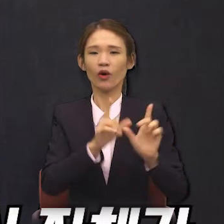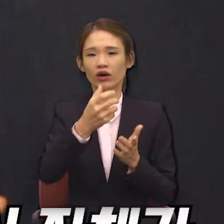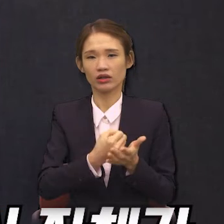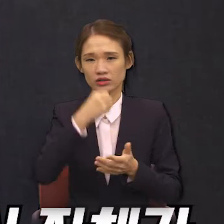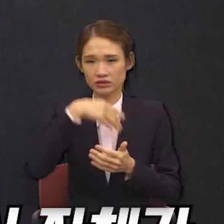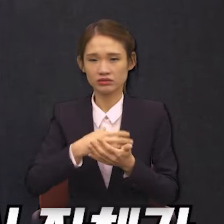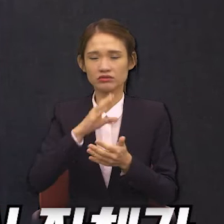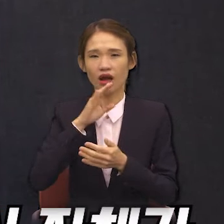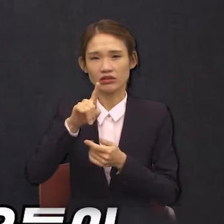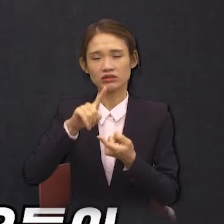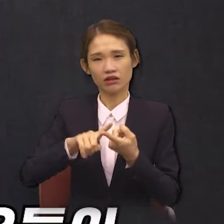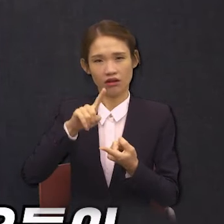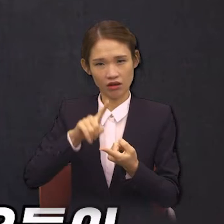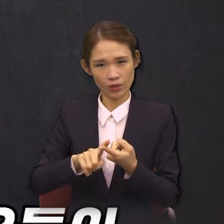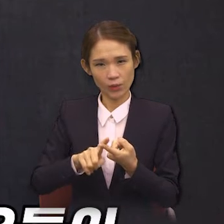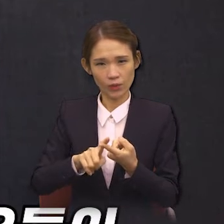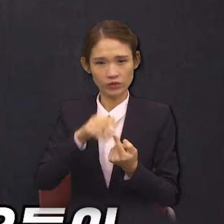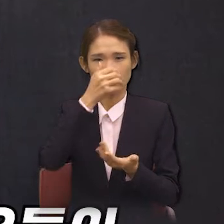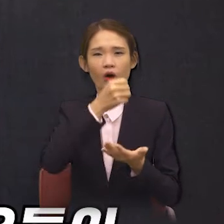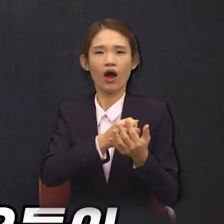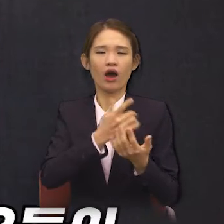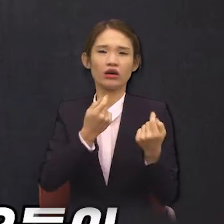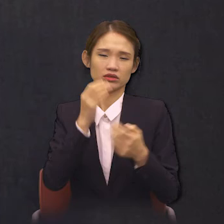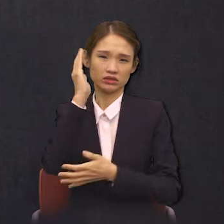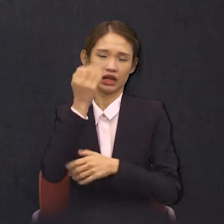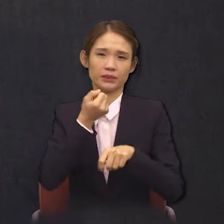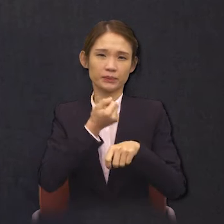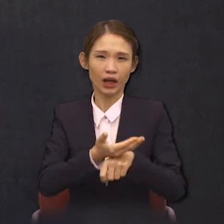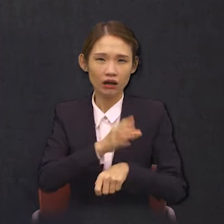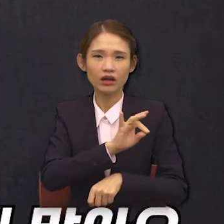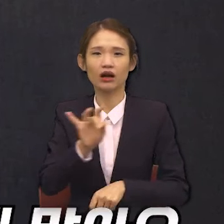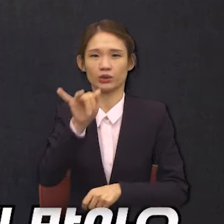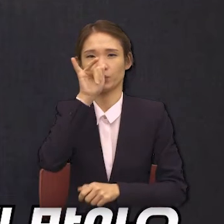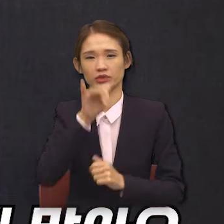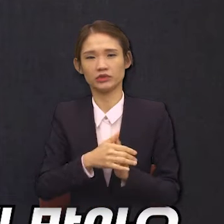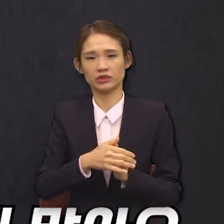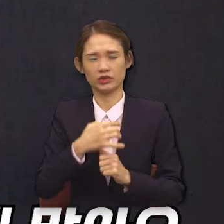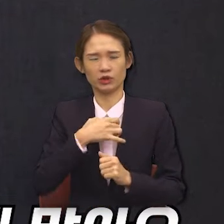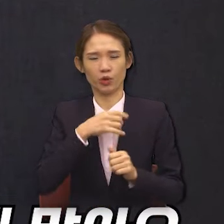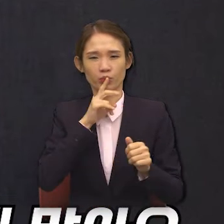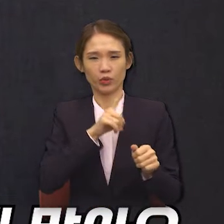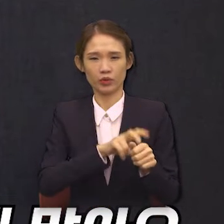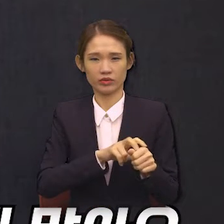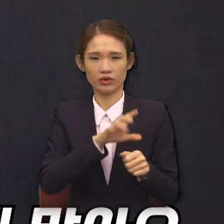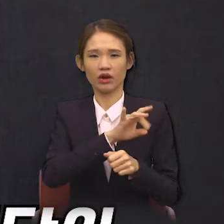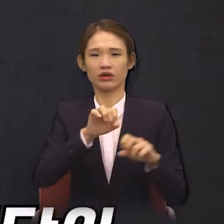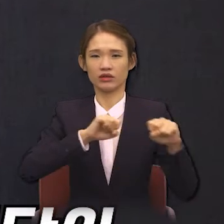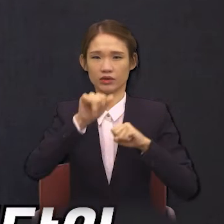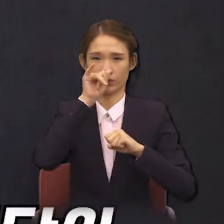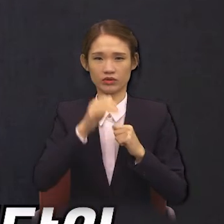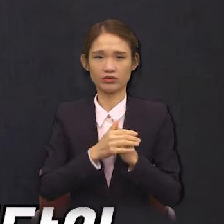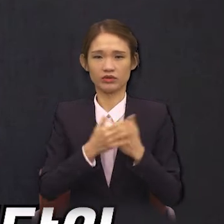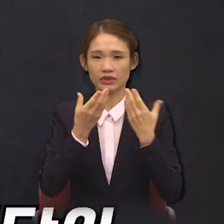그냥 사실 자체가 정당한 것처럼 이야기하는 경우들이 사실 많거든요. 혐오는 그렇게 작동할 때가 되게 많아요. 그러니까